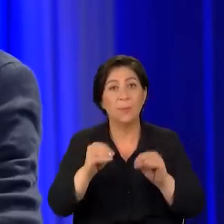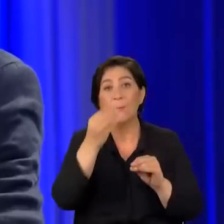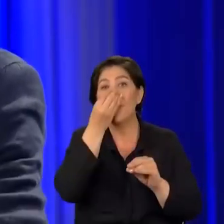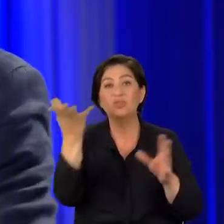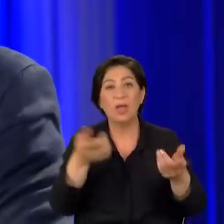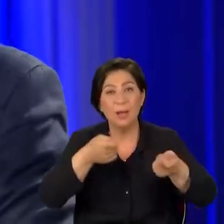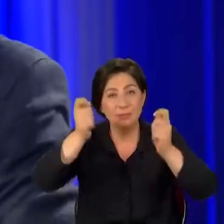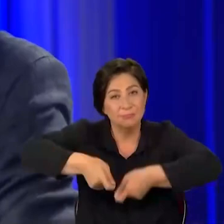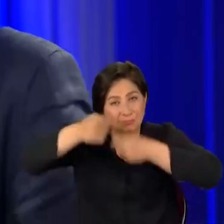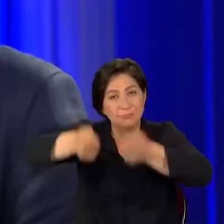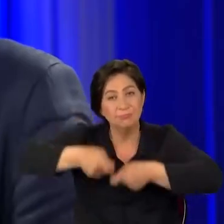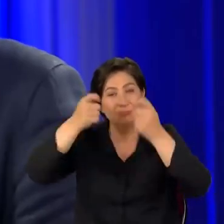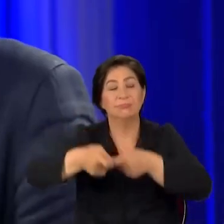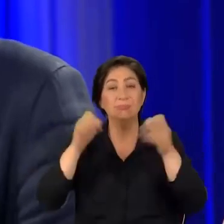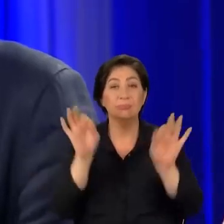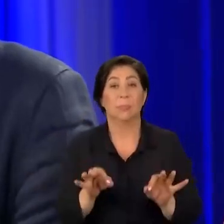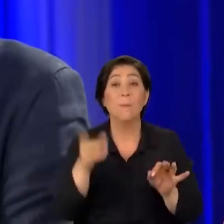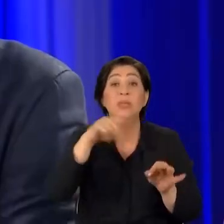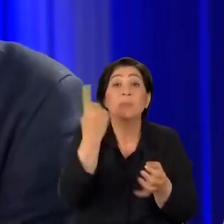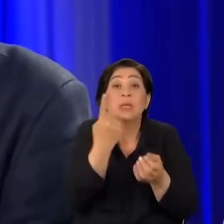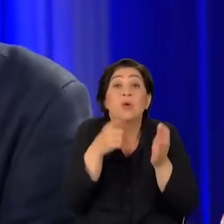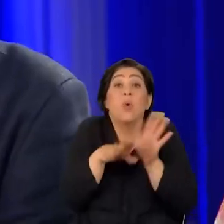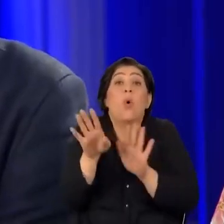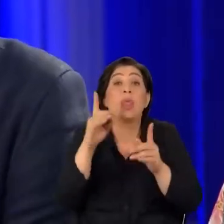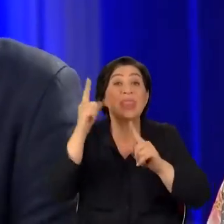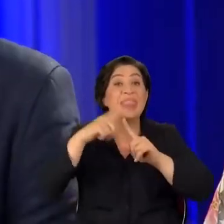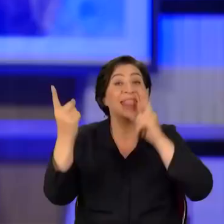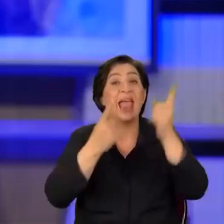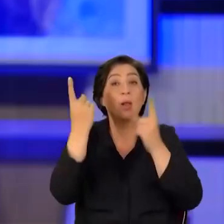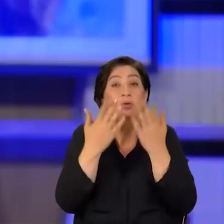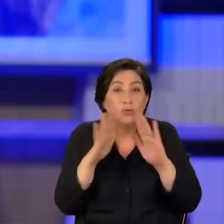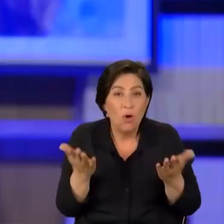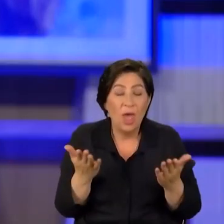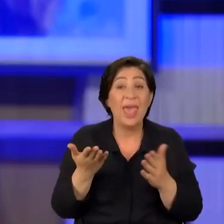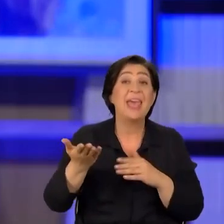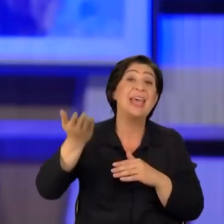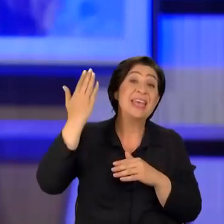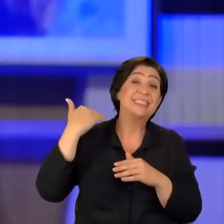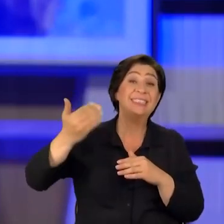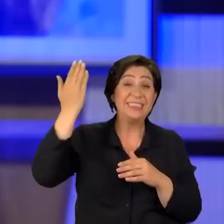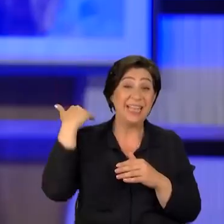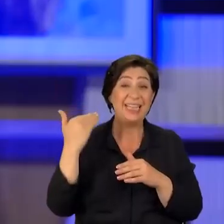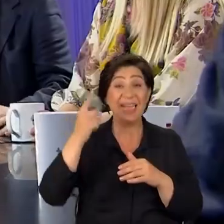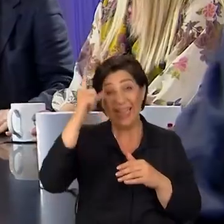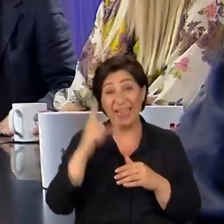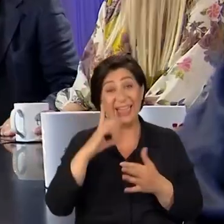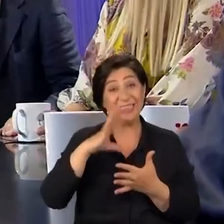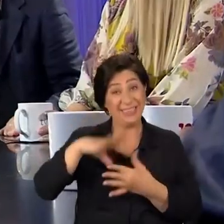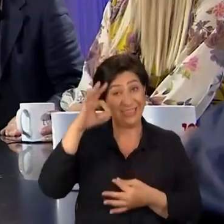bahçelerinde çalışıyorlardı. Çünkü başka bir şeyin olanağı yok, teknoloji çok düşük. Eskiden yani ilk dönemde